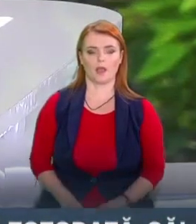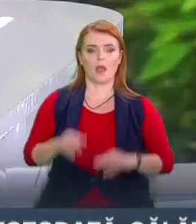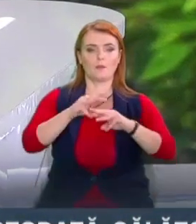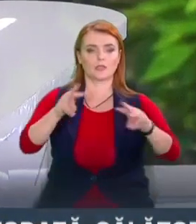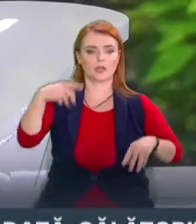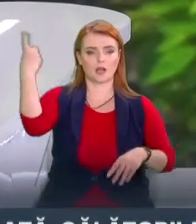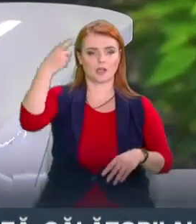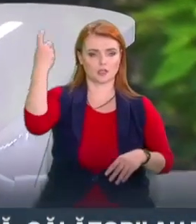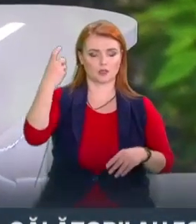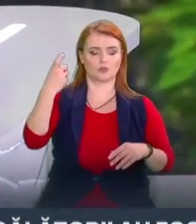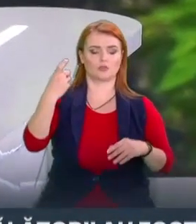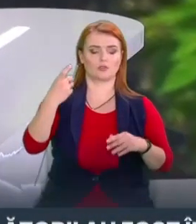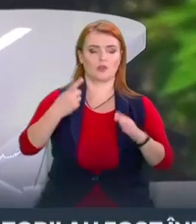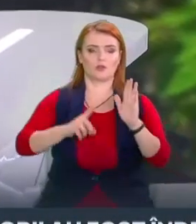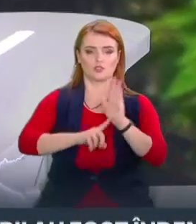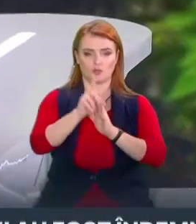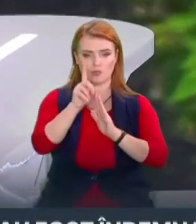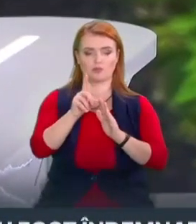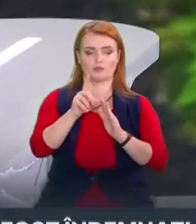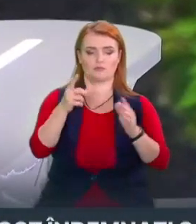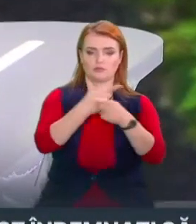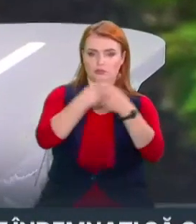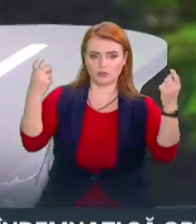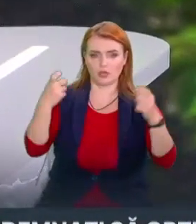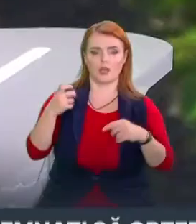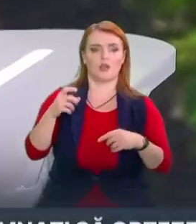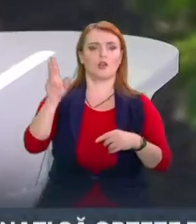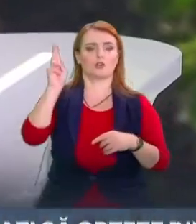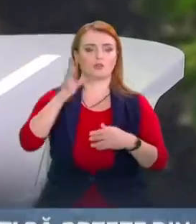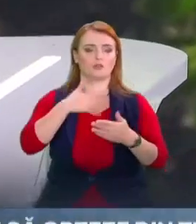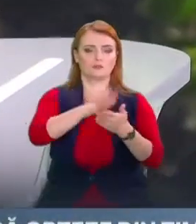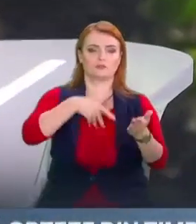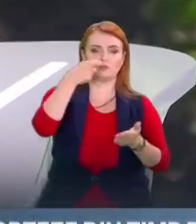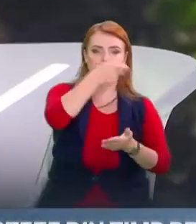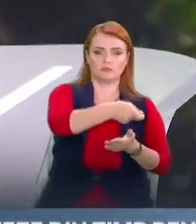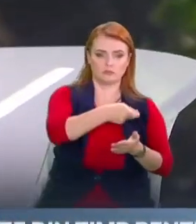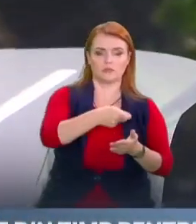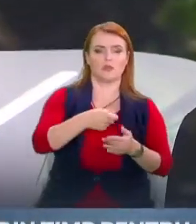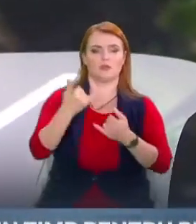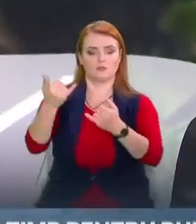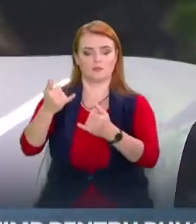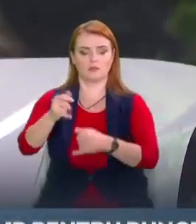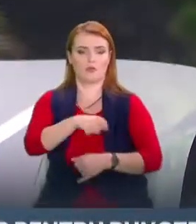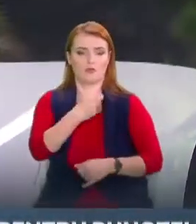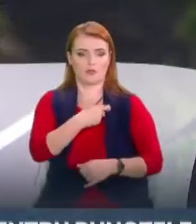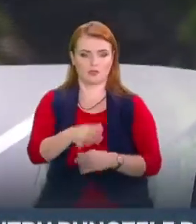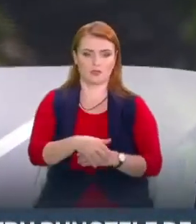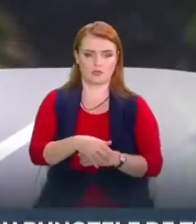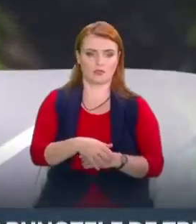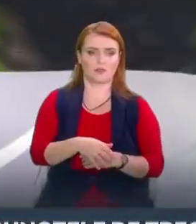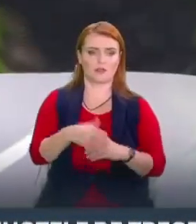Ministerul Agriculturii lansează primul apel de depunere a cererilor pentru subvenționarea etapizată a proiectelor investiționale pentru